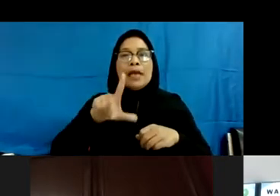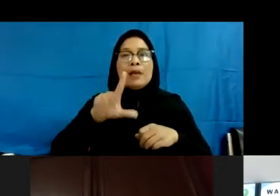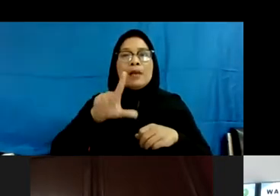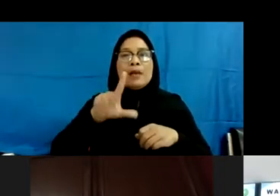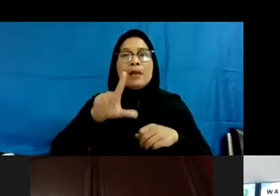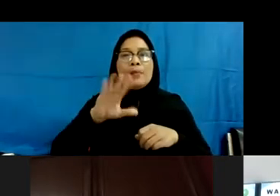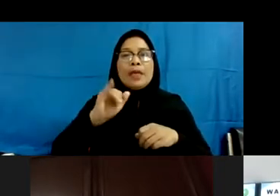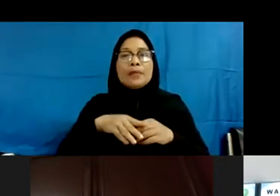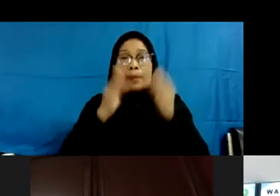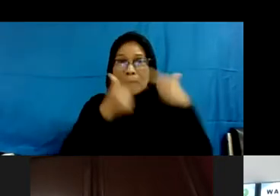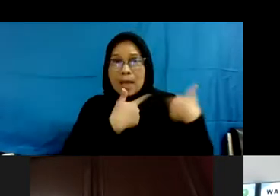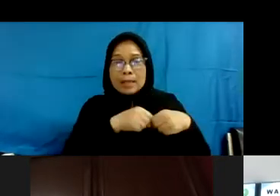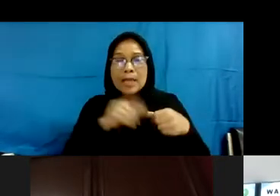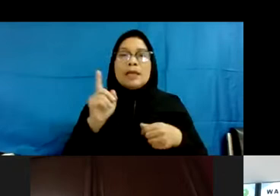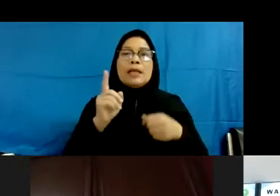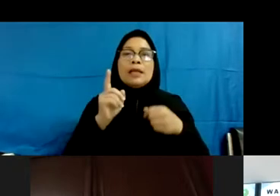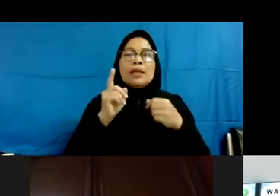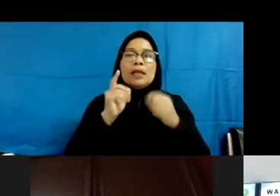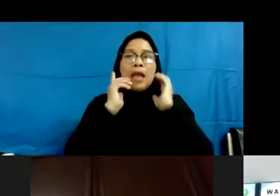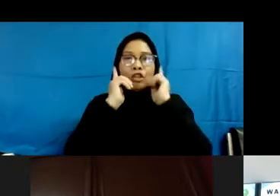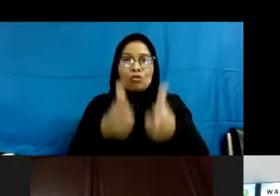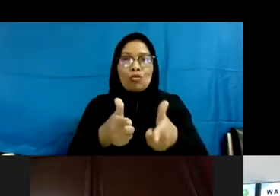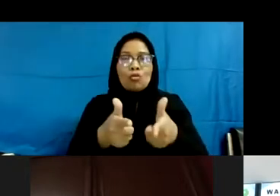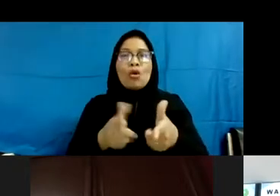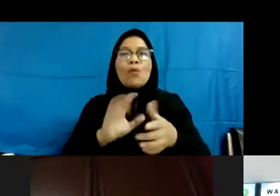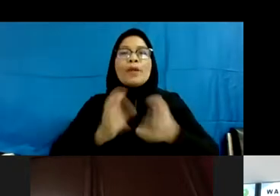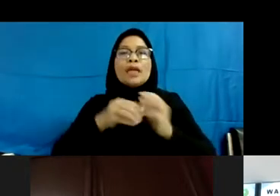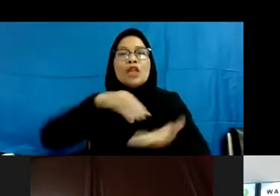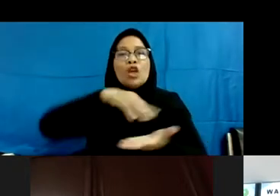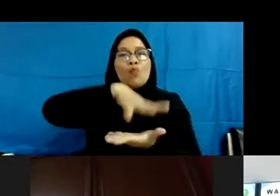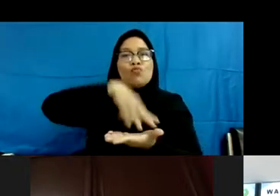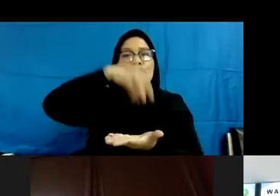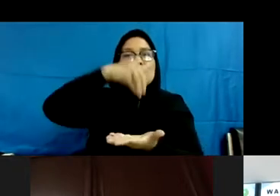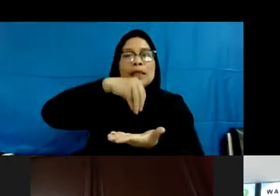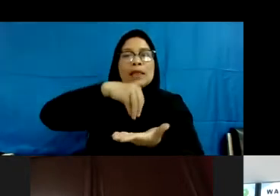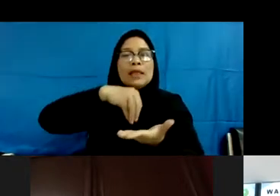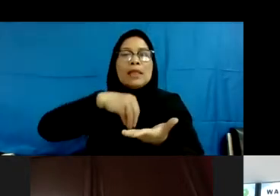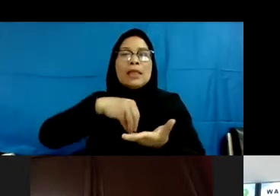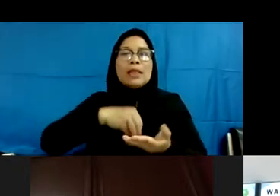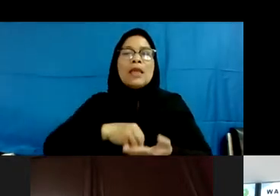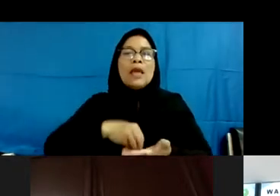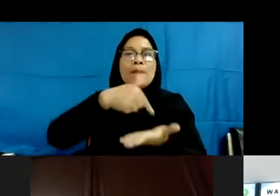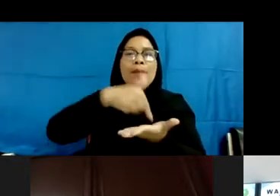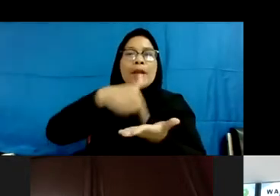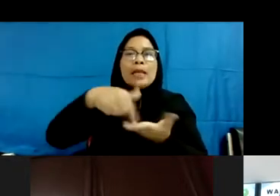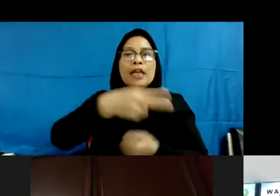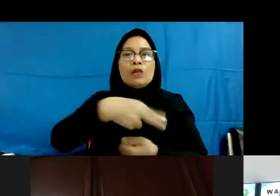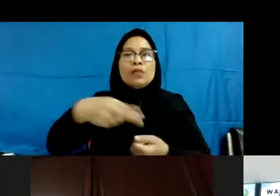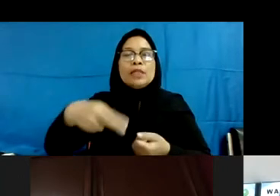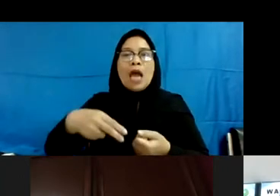merenov balai yang ada sekarang, karena ini menjadi pusat Braille Indonesia, tidak hanya sekedar pusat Braille tapi